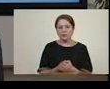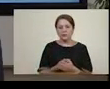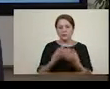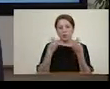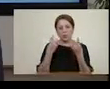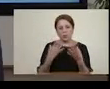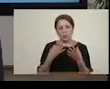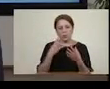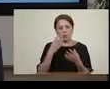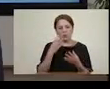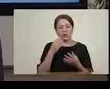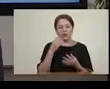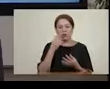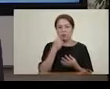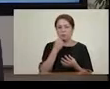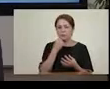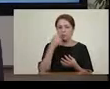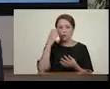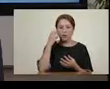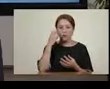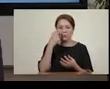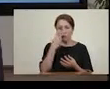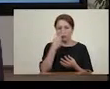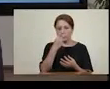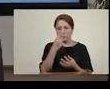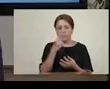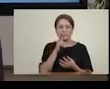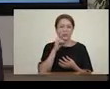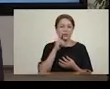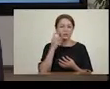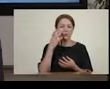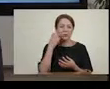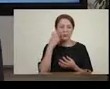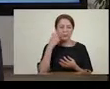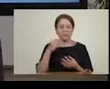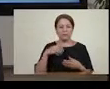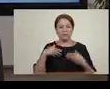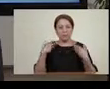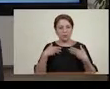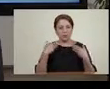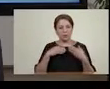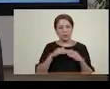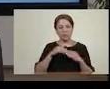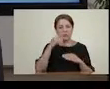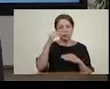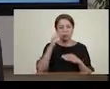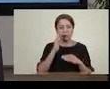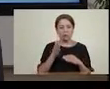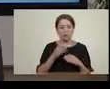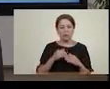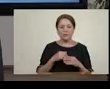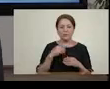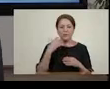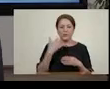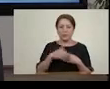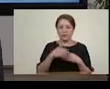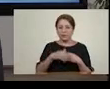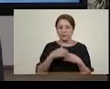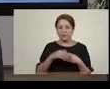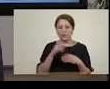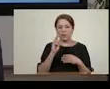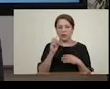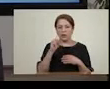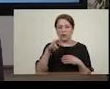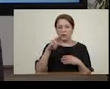qizil olmaga nisbatan ko'k olmani foydalilik xususiyati yuqori bo'lar ekan. Masalan, karamda katsixin moddasi bo'lib,